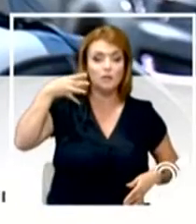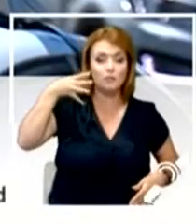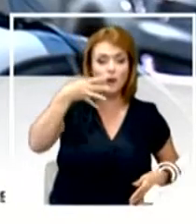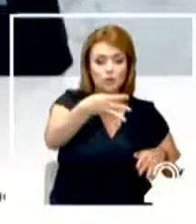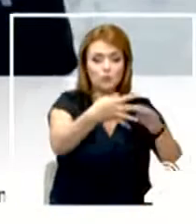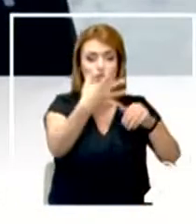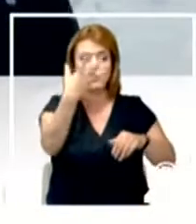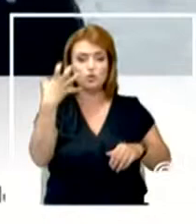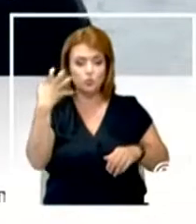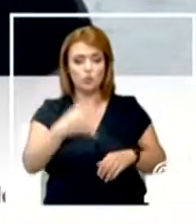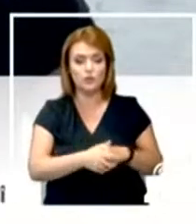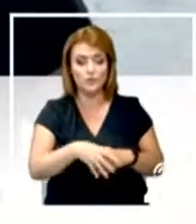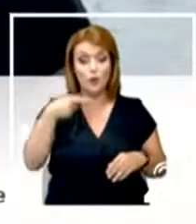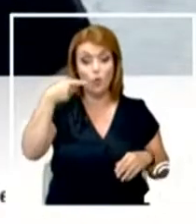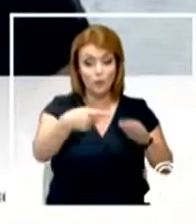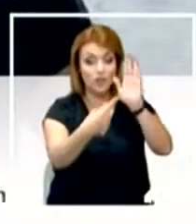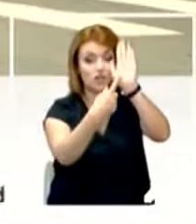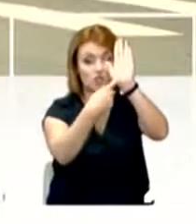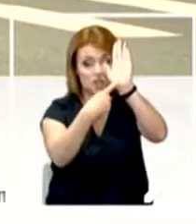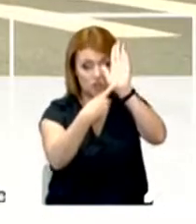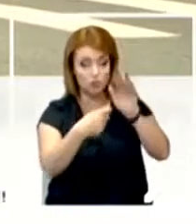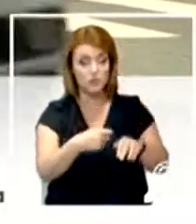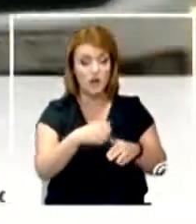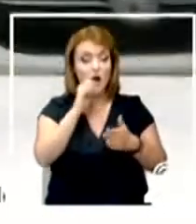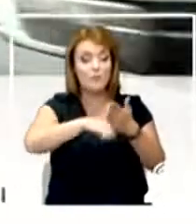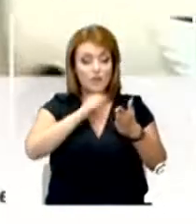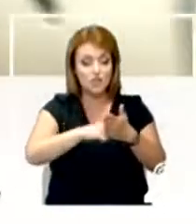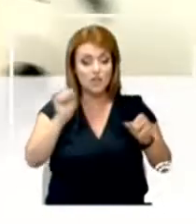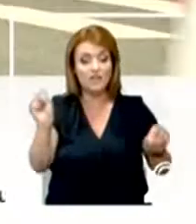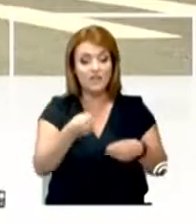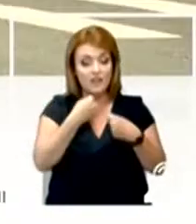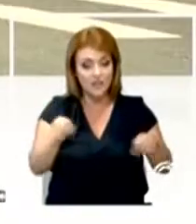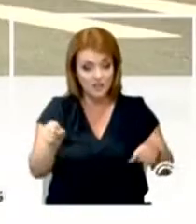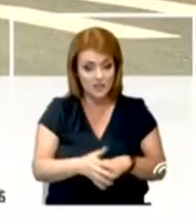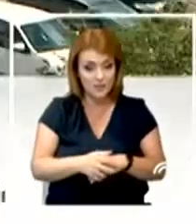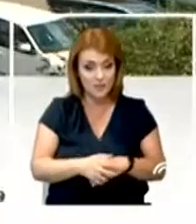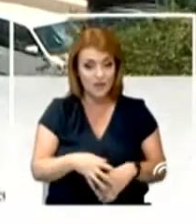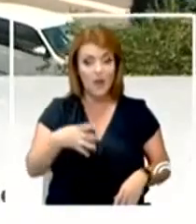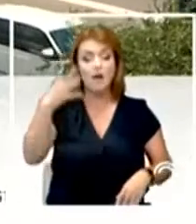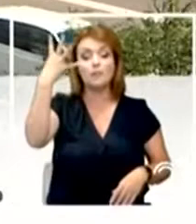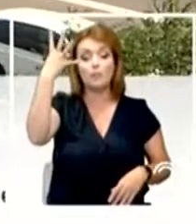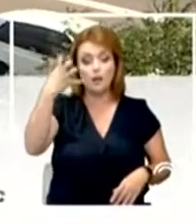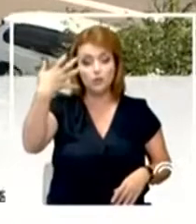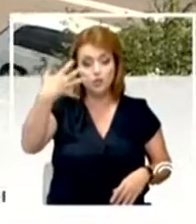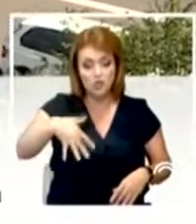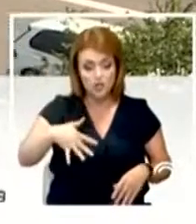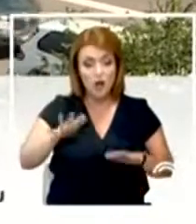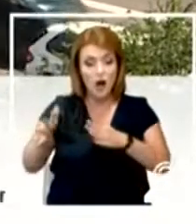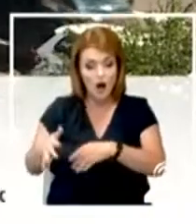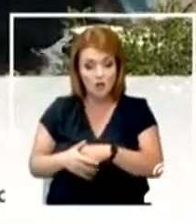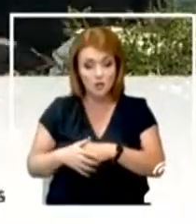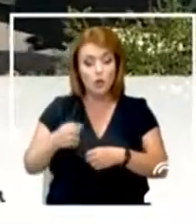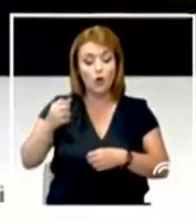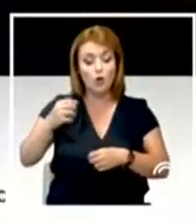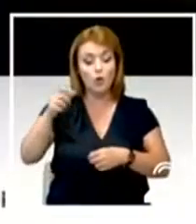încălcări în trafic. Peste 1600 țin de depășirea limitei de viteză, iar în peste 450 de cazuri,